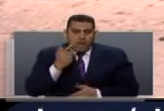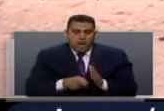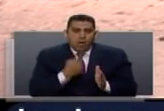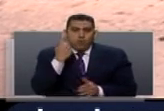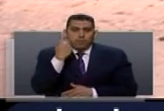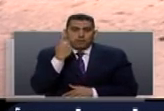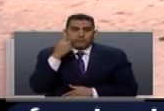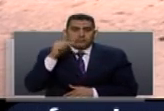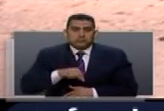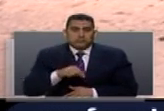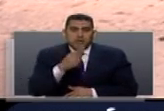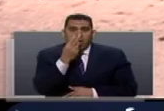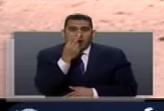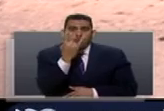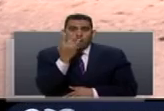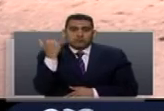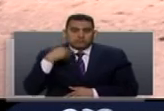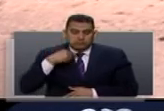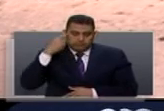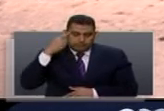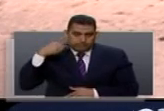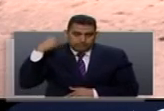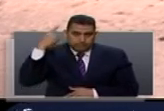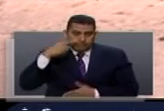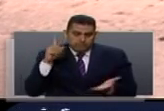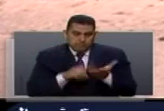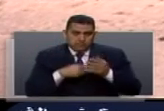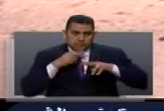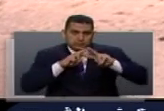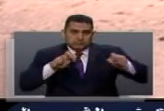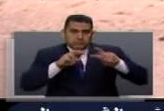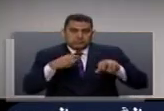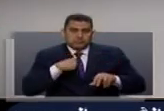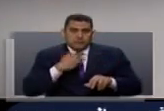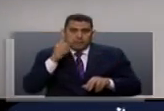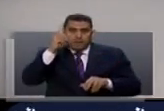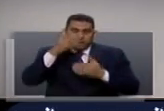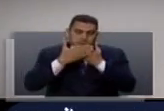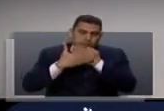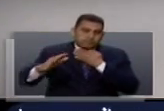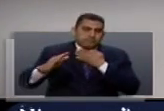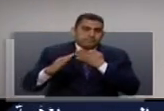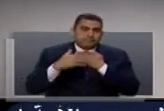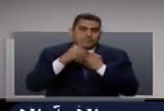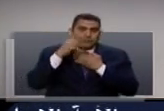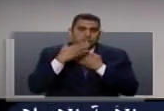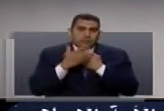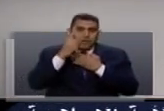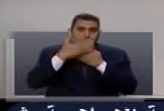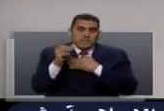سمحت لنفسي بقى لاول مره الكلام ده ده 2010 ان انا افكر فعلا بجديه في الحاجات دي الحدت على طول